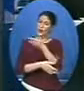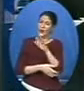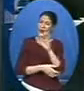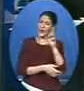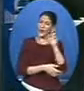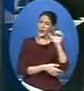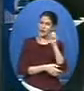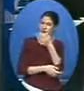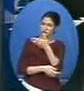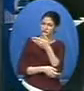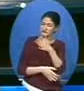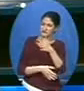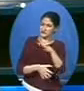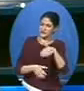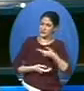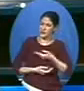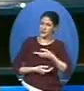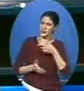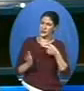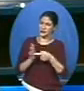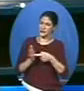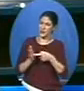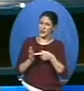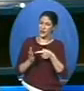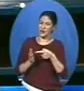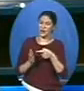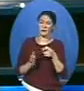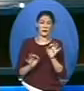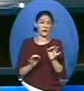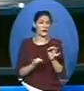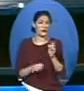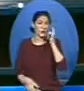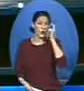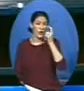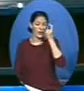השתכנעת שזו הסיבה? בעצם חבר הכנסת מוטי יוגב דואג